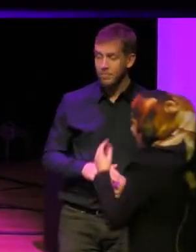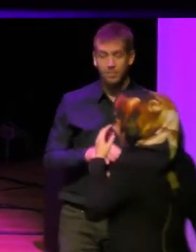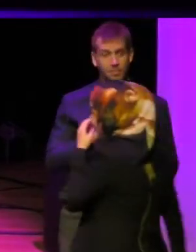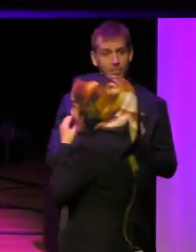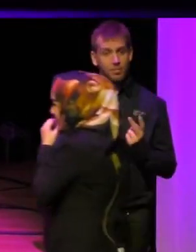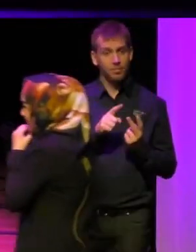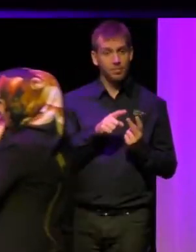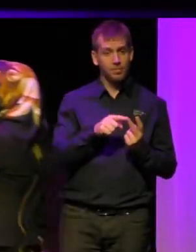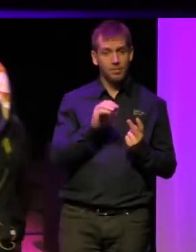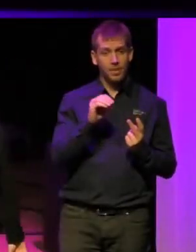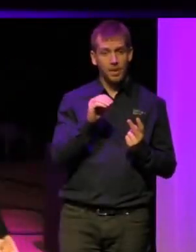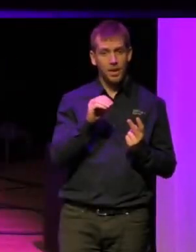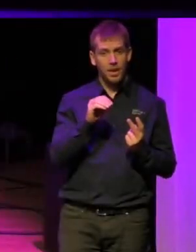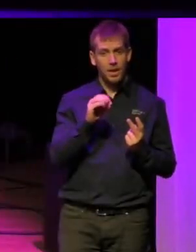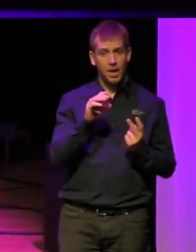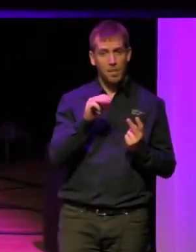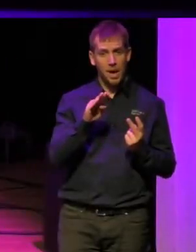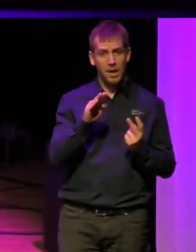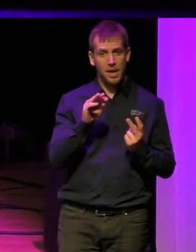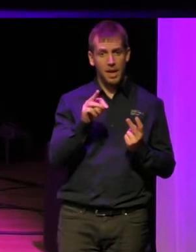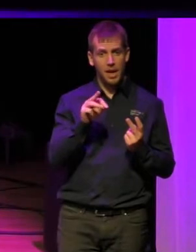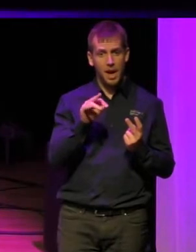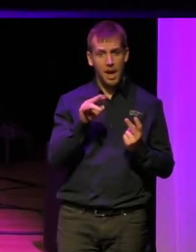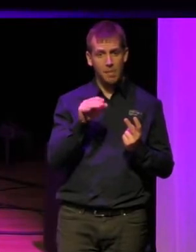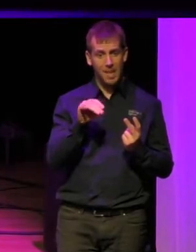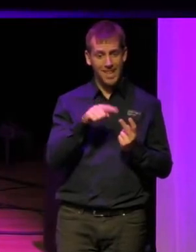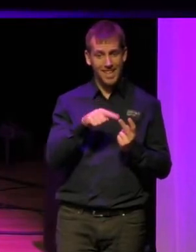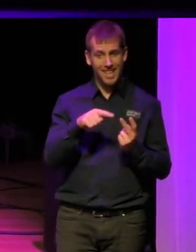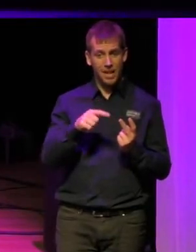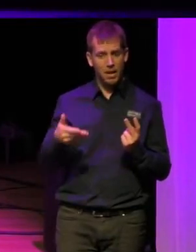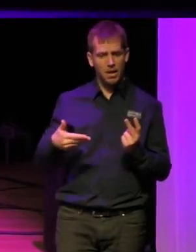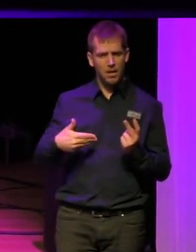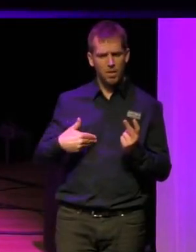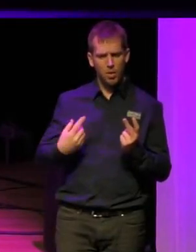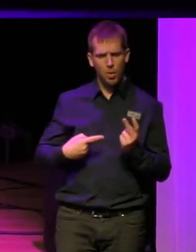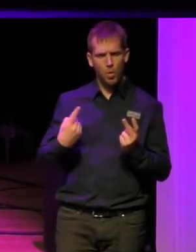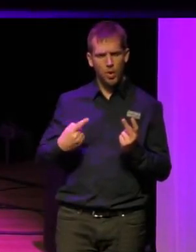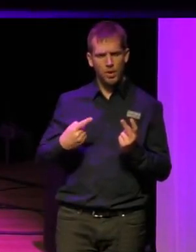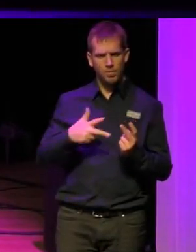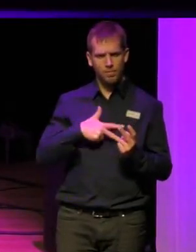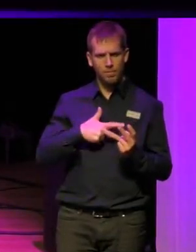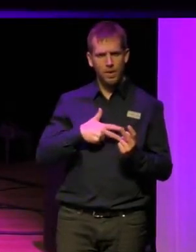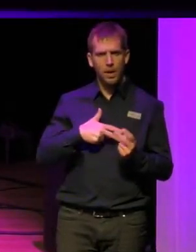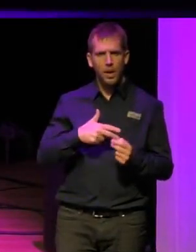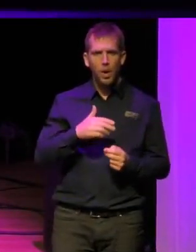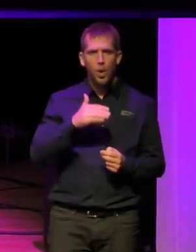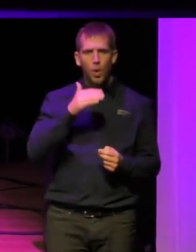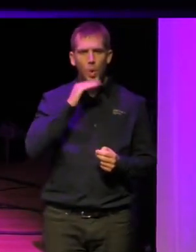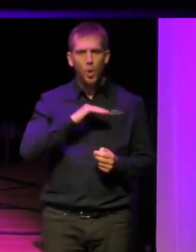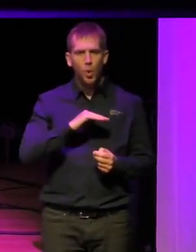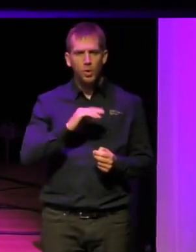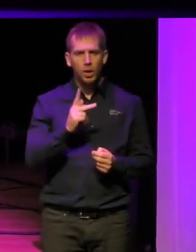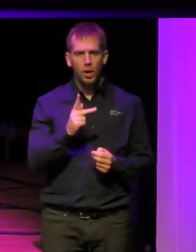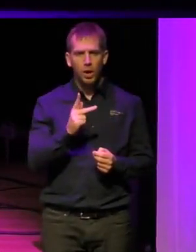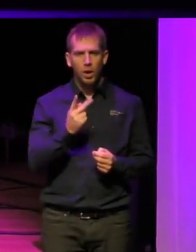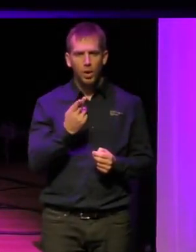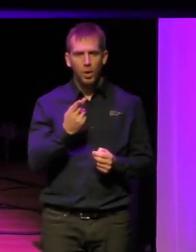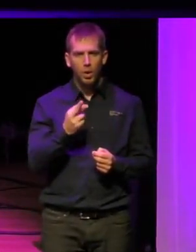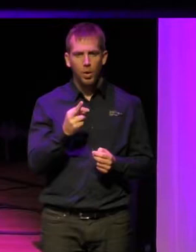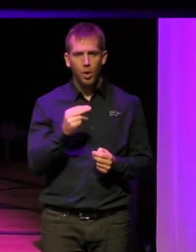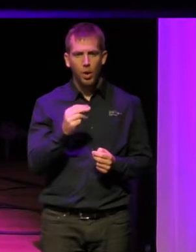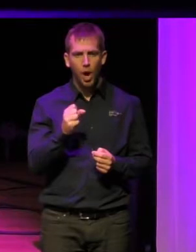Ahmad Rahimi, som kommer vara vår tredje talare, är årets mottagare av Ungt Kurage.